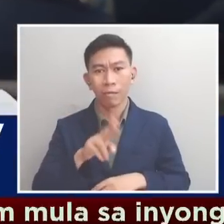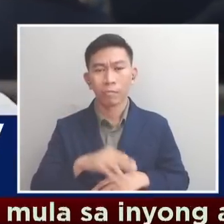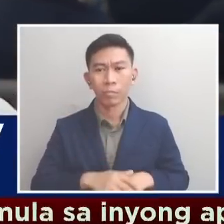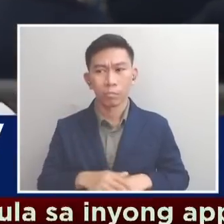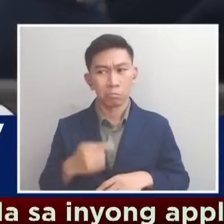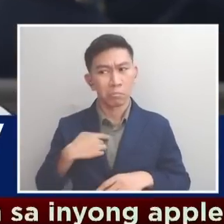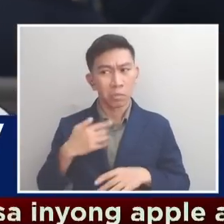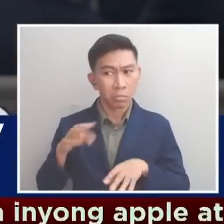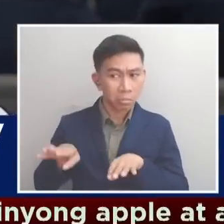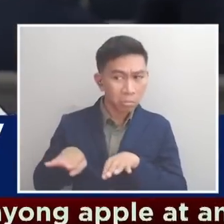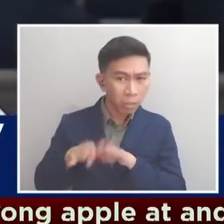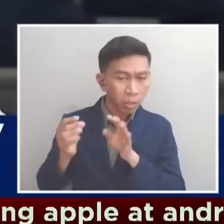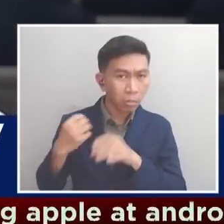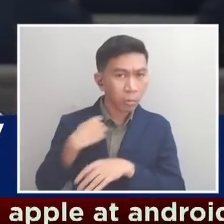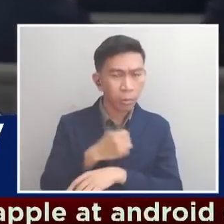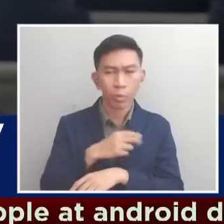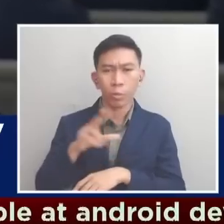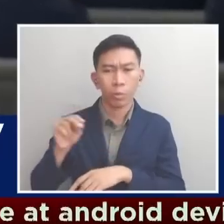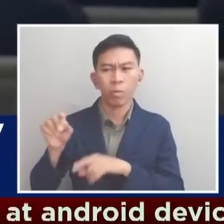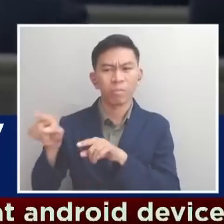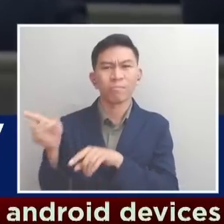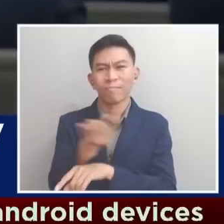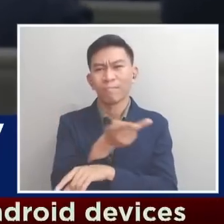Manny and of course si Rafi,